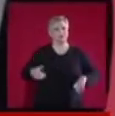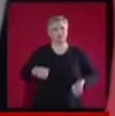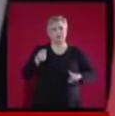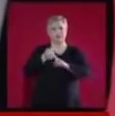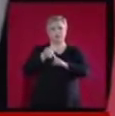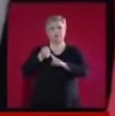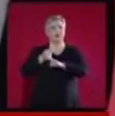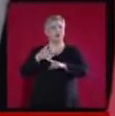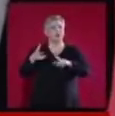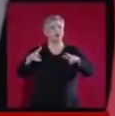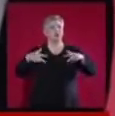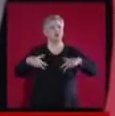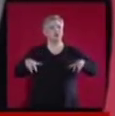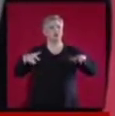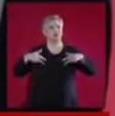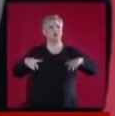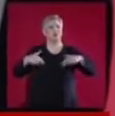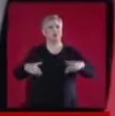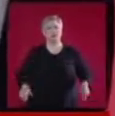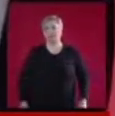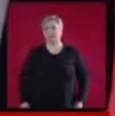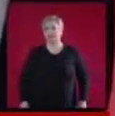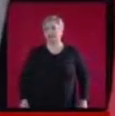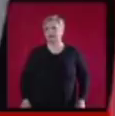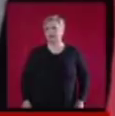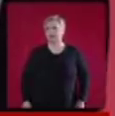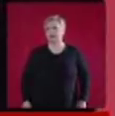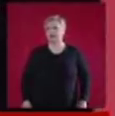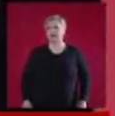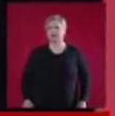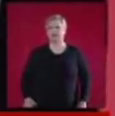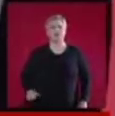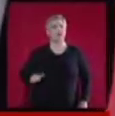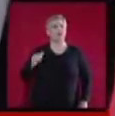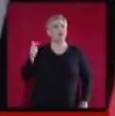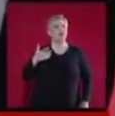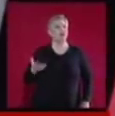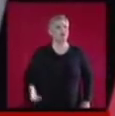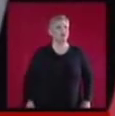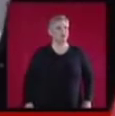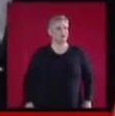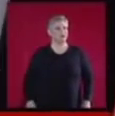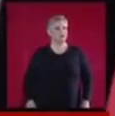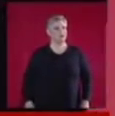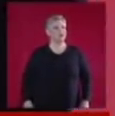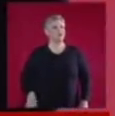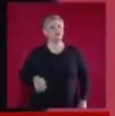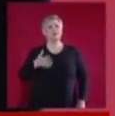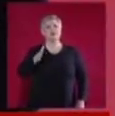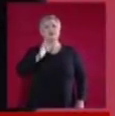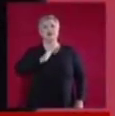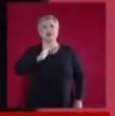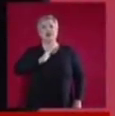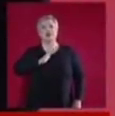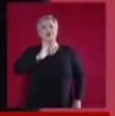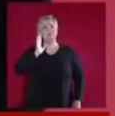υπουργό που απέδειξε ότι η αναπηρία δεν είναι μειονέκτημα αλλά όλοι οι άνθρωποι έχουν τη δυνατότητα να